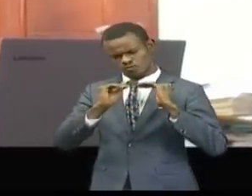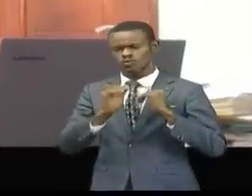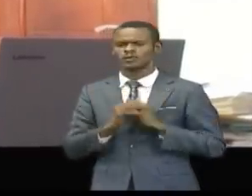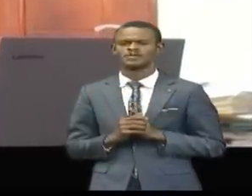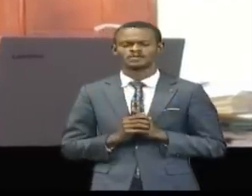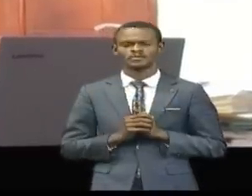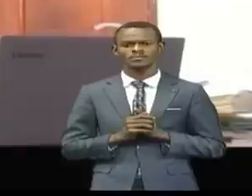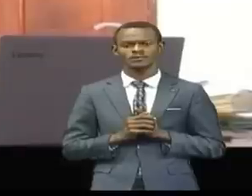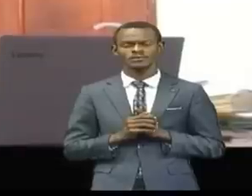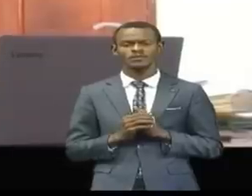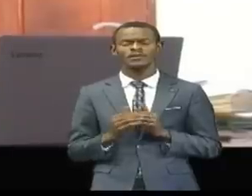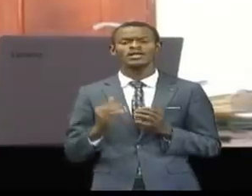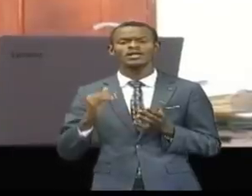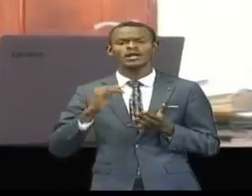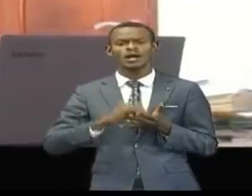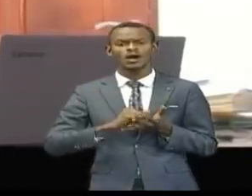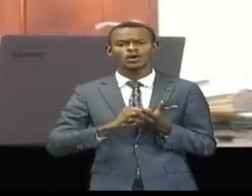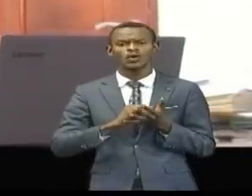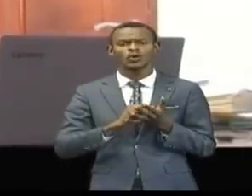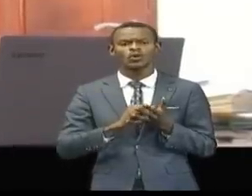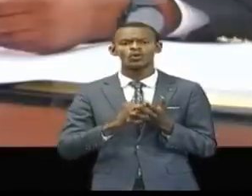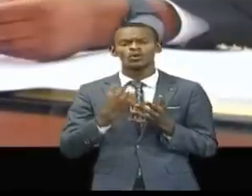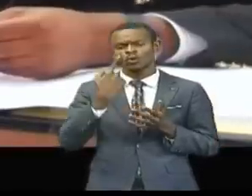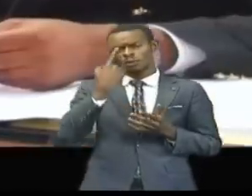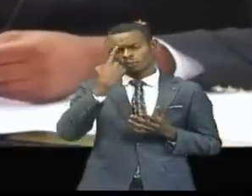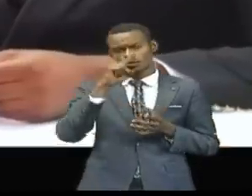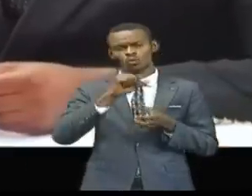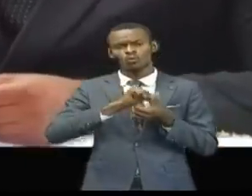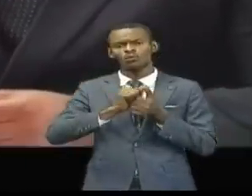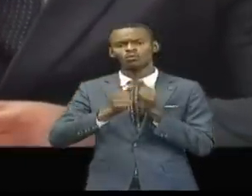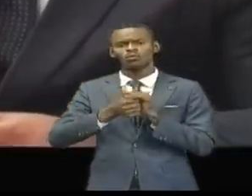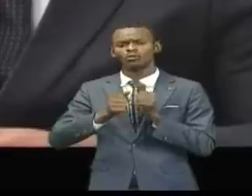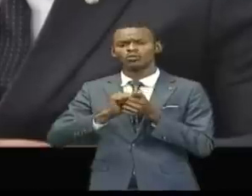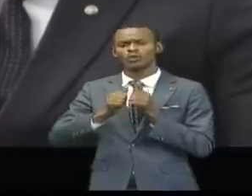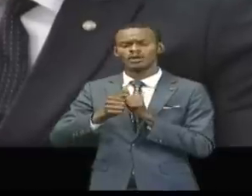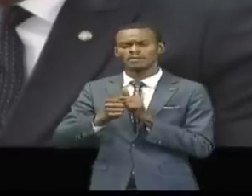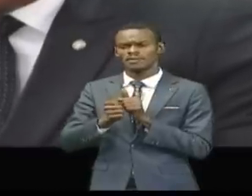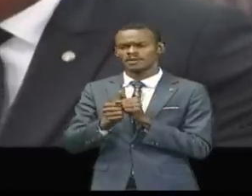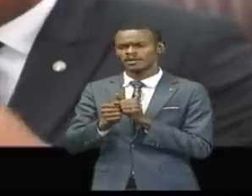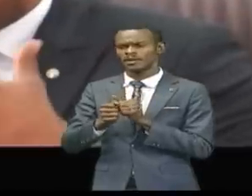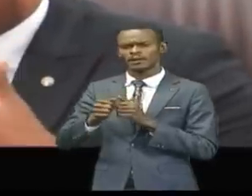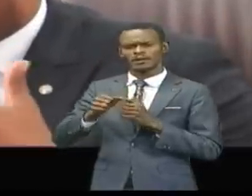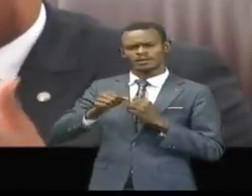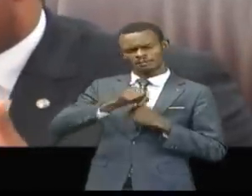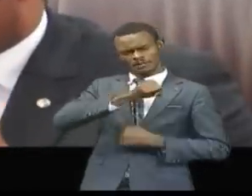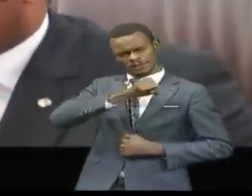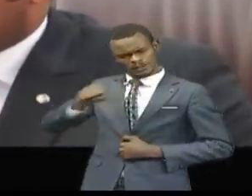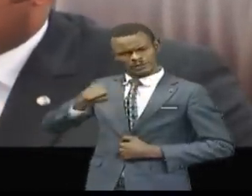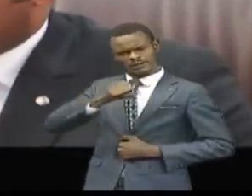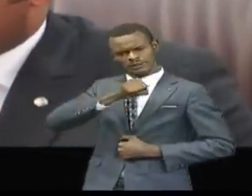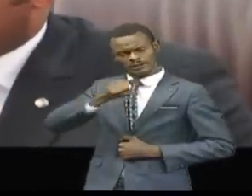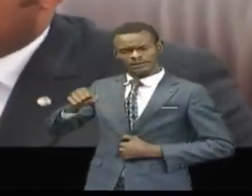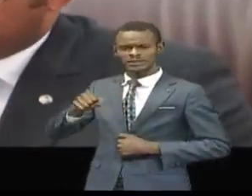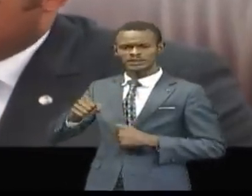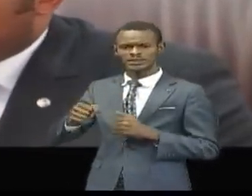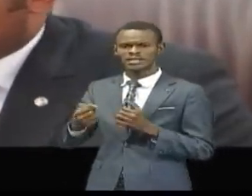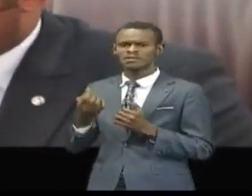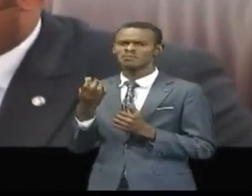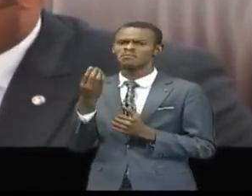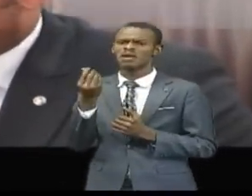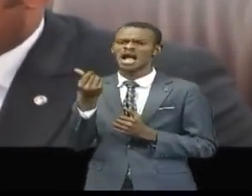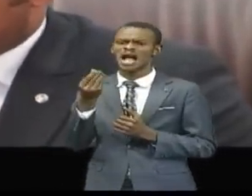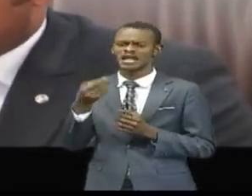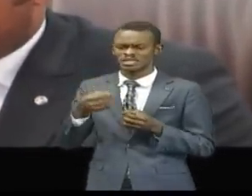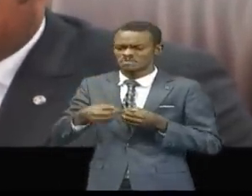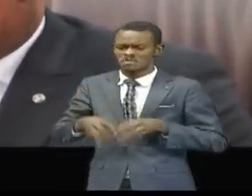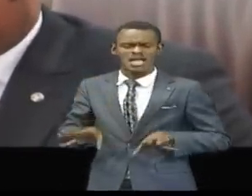la délégation a rappelé au service du FMI la requête congolaise visant à